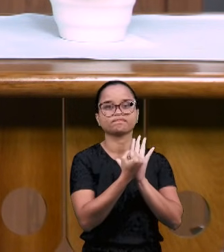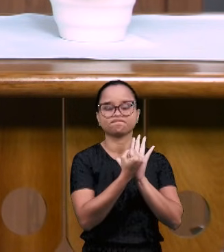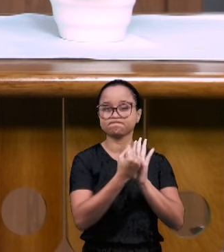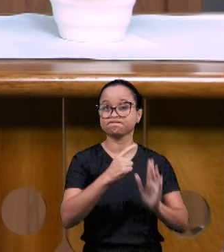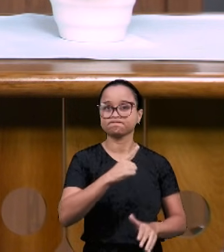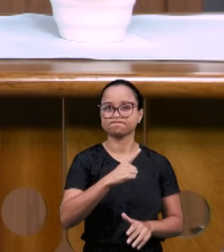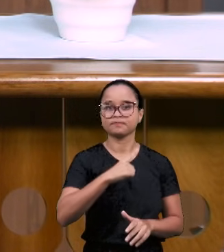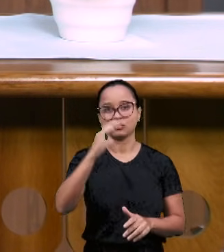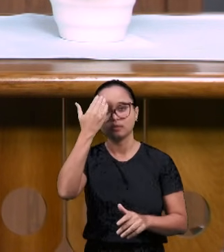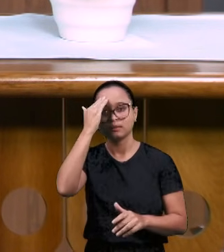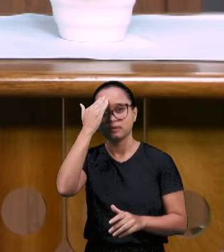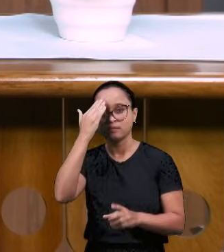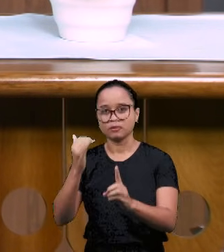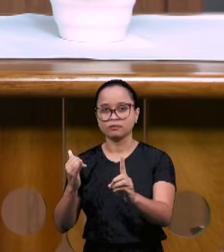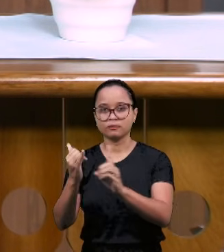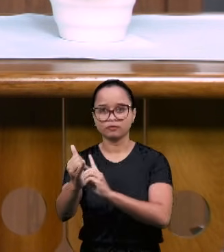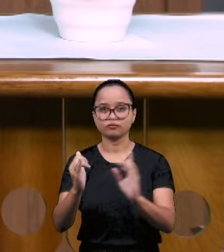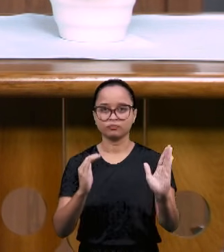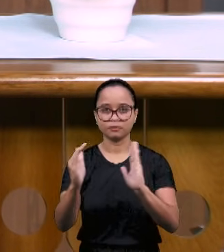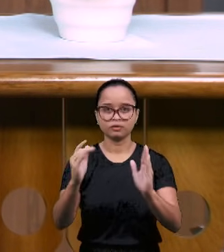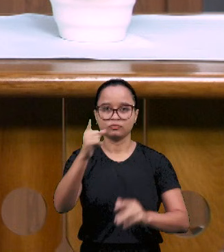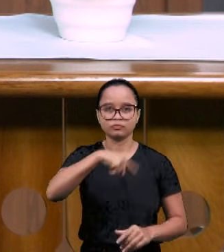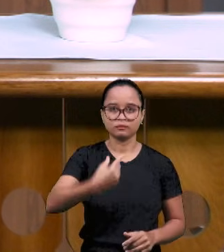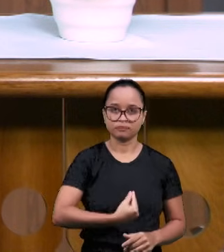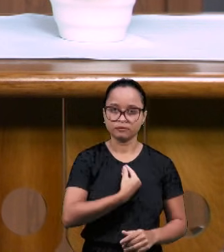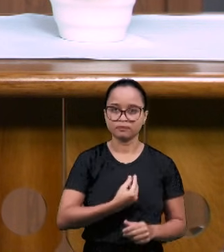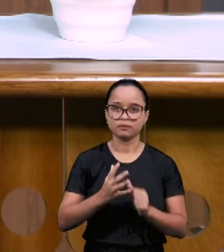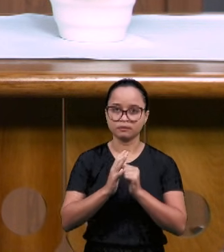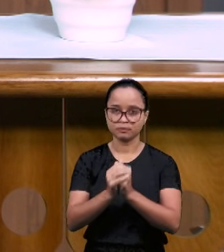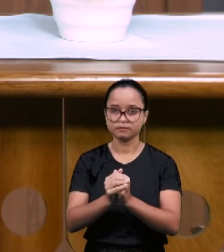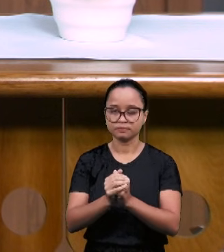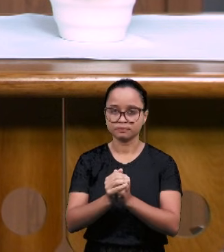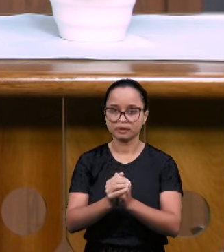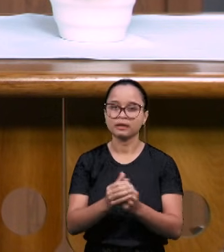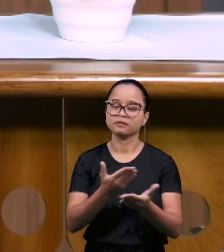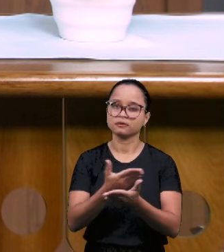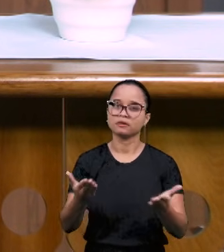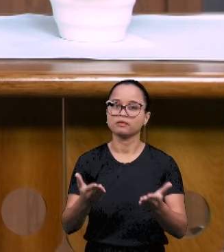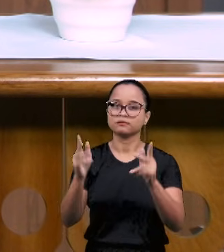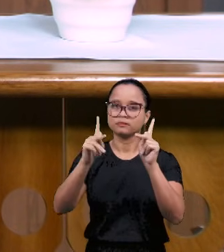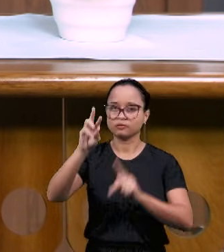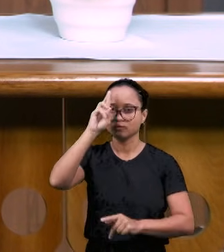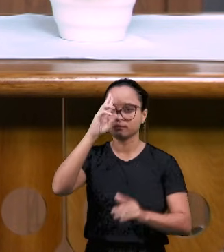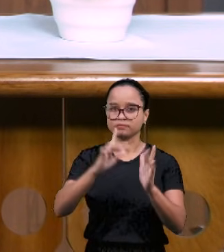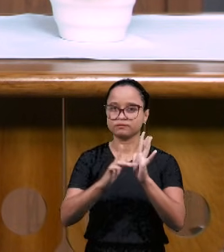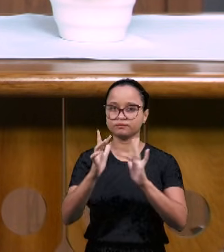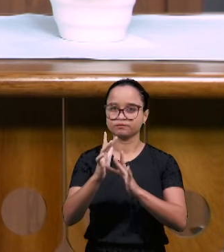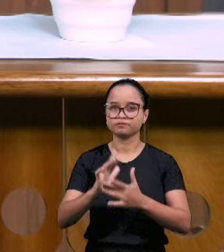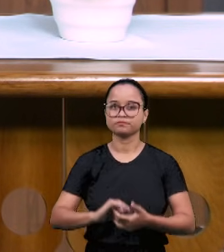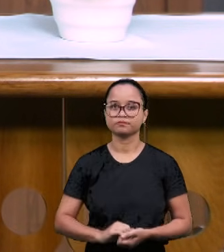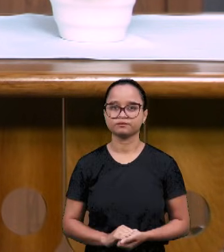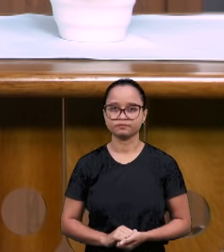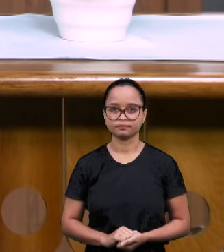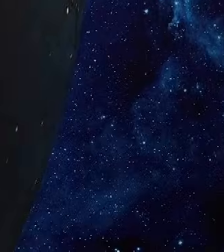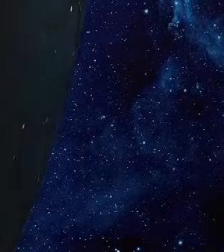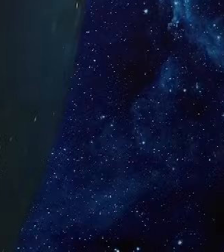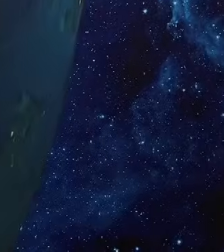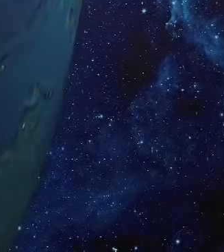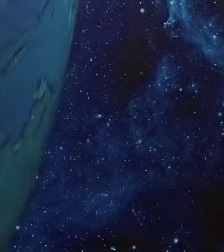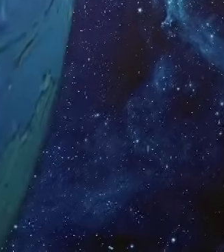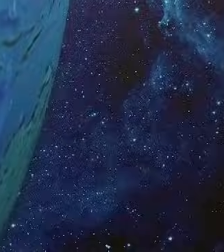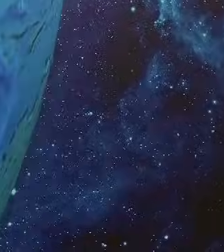ce qui est prophétique, le monde que nous vivons. Amen. Donc, je dis à tous la paix du Seigneur Jésus.